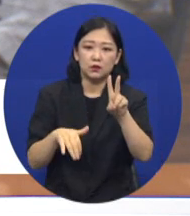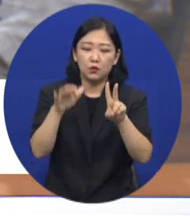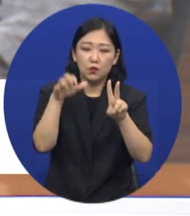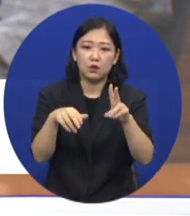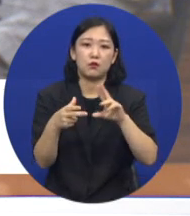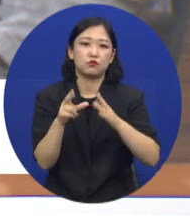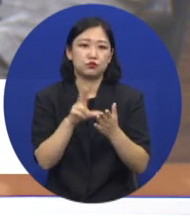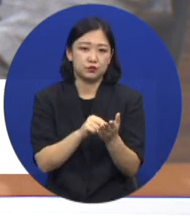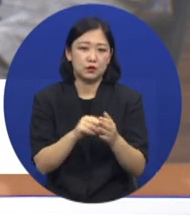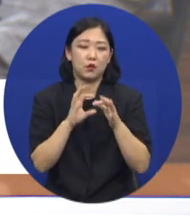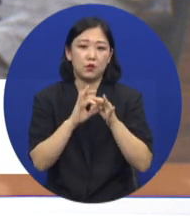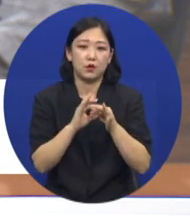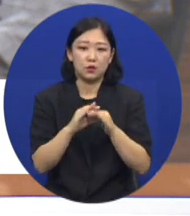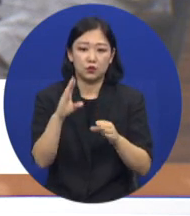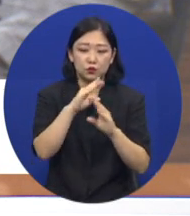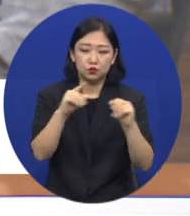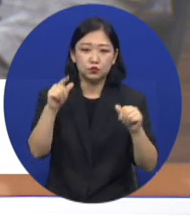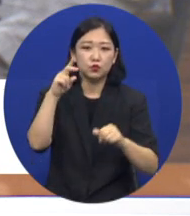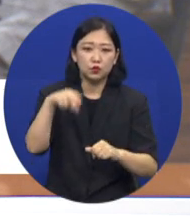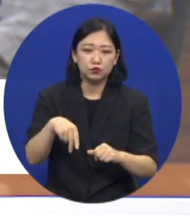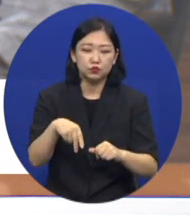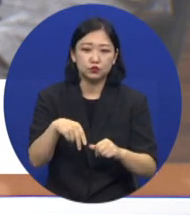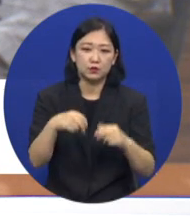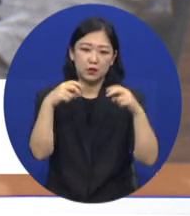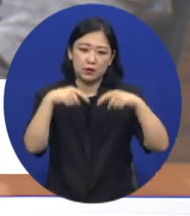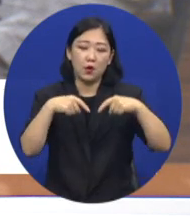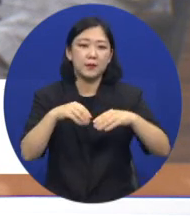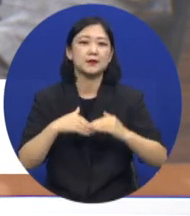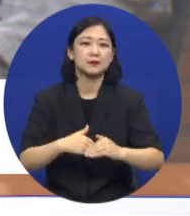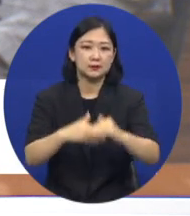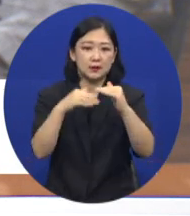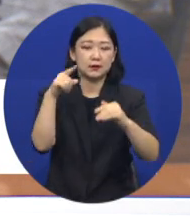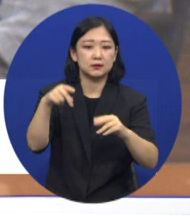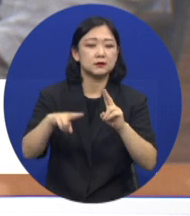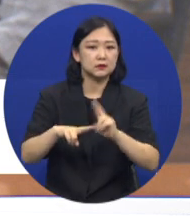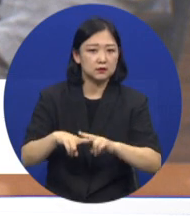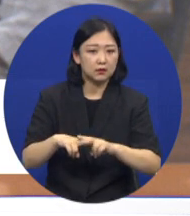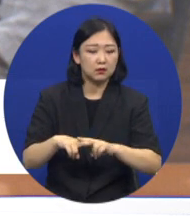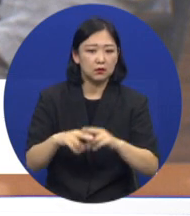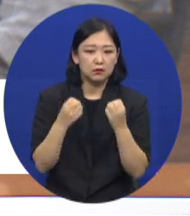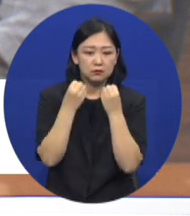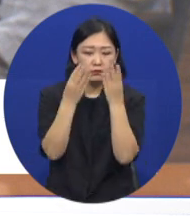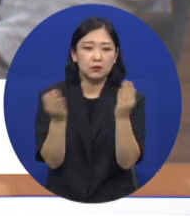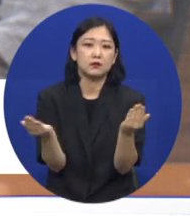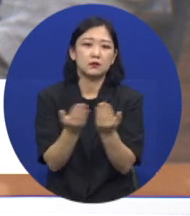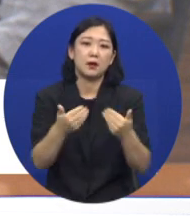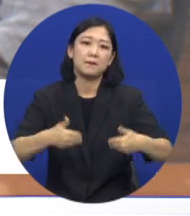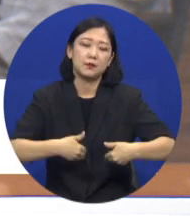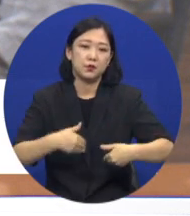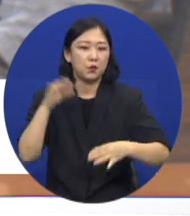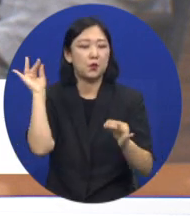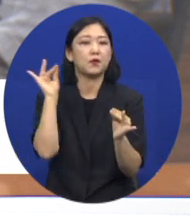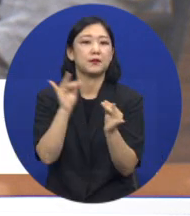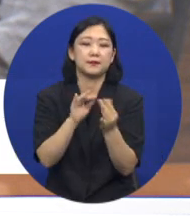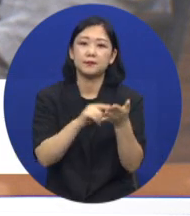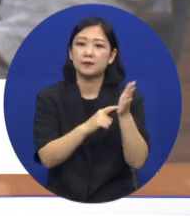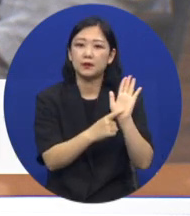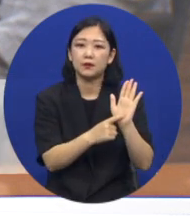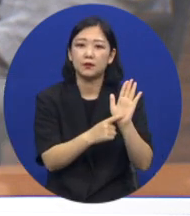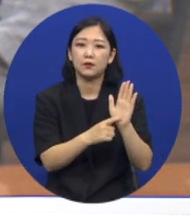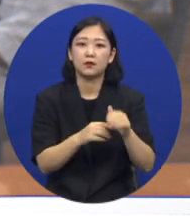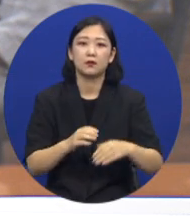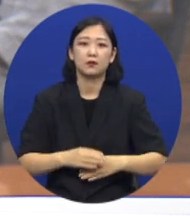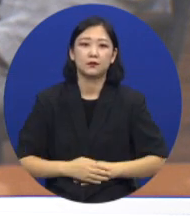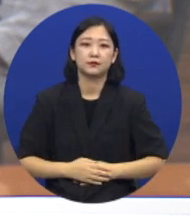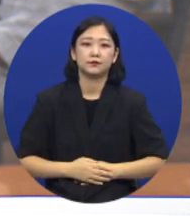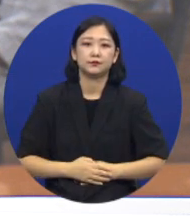관련해 이미 국토부와 당정 협의를 진행했고 그 자리에서 새로운 대안의 필요성에 공감했다 고 밝혔습니다